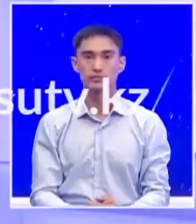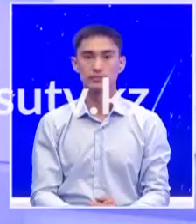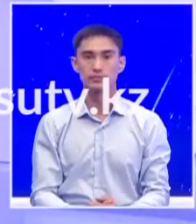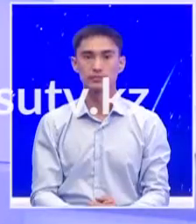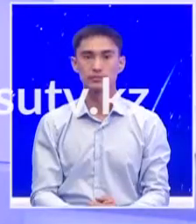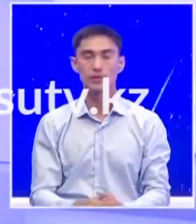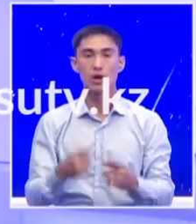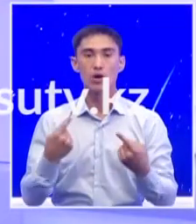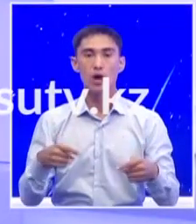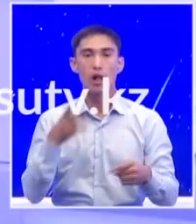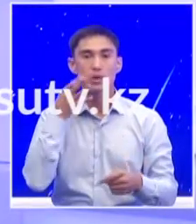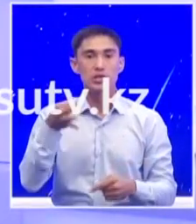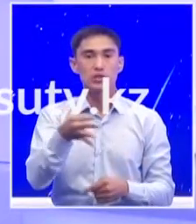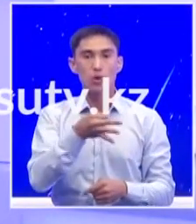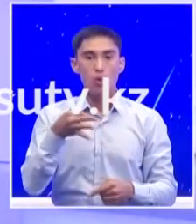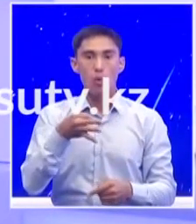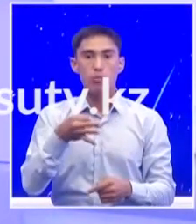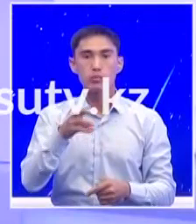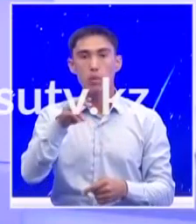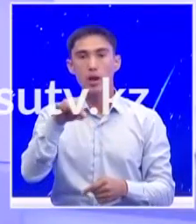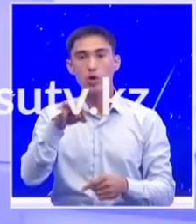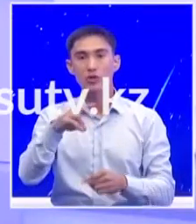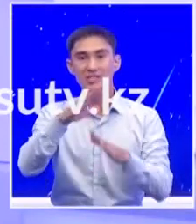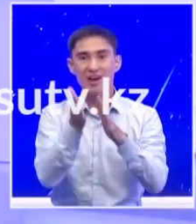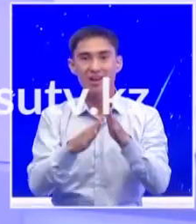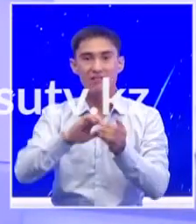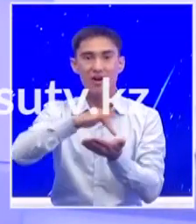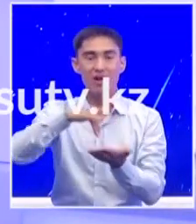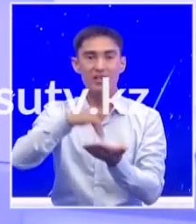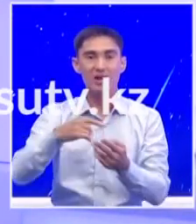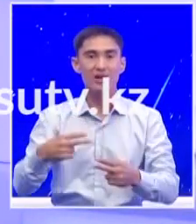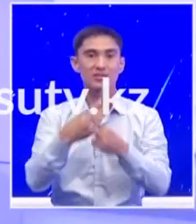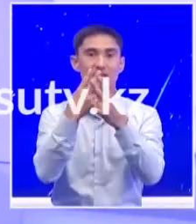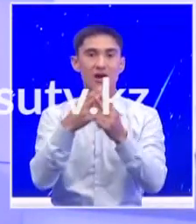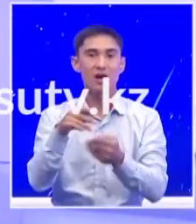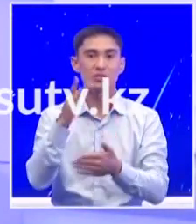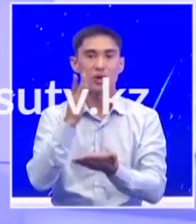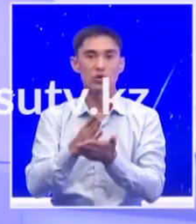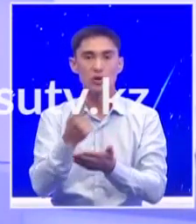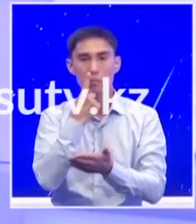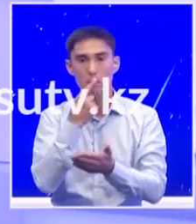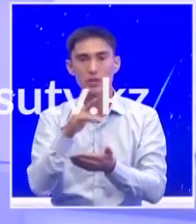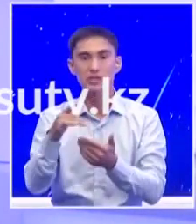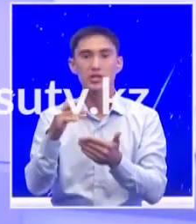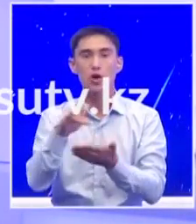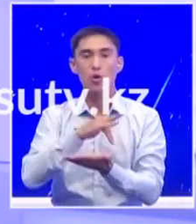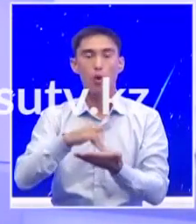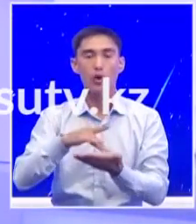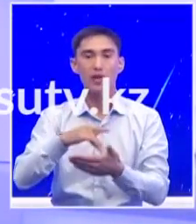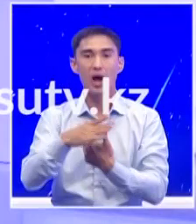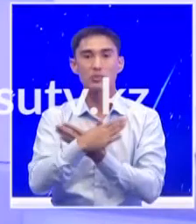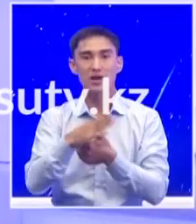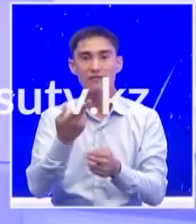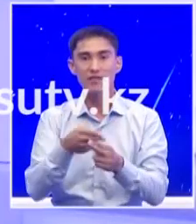К другим темам. В Алматинской области на полигоне скального городка Астана, расположенного вблизи города Капшагай, в эти дни